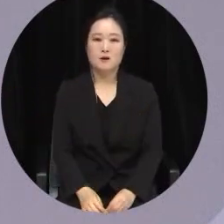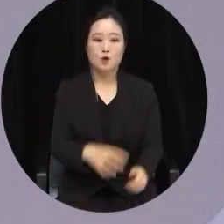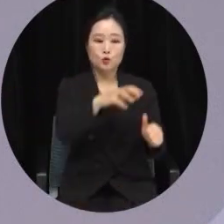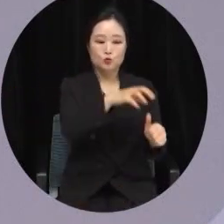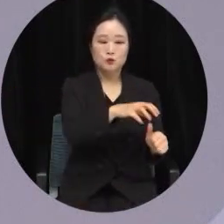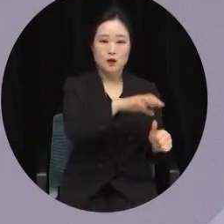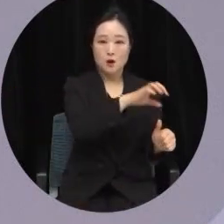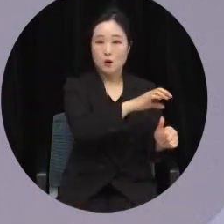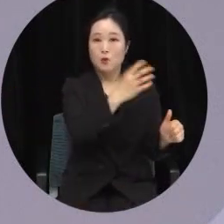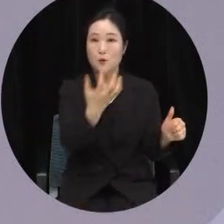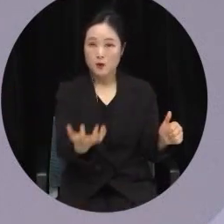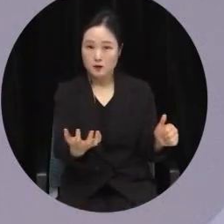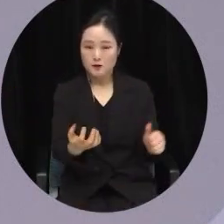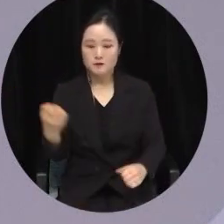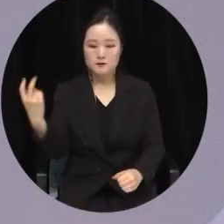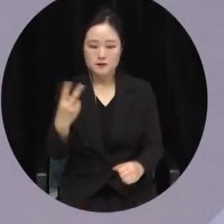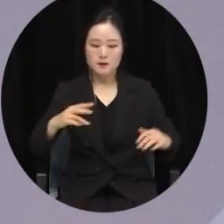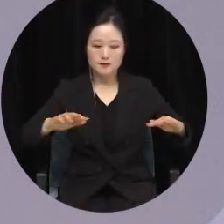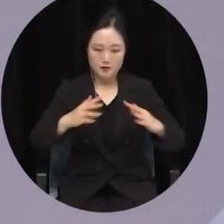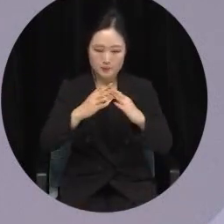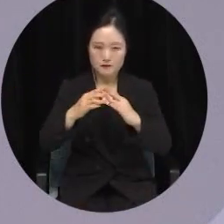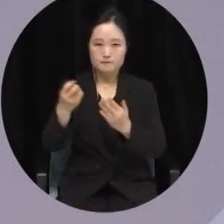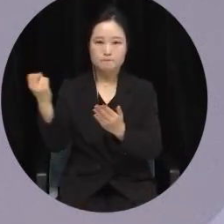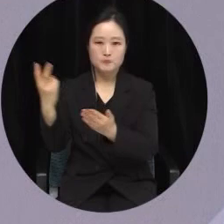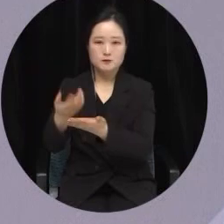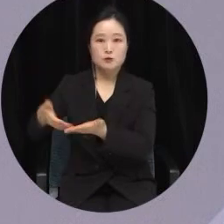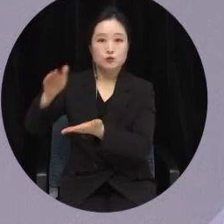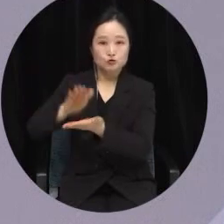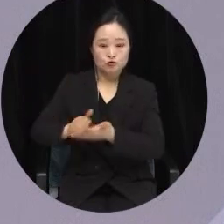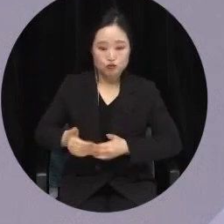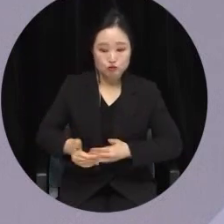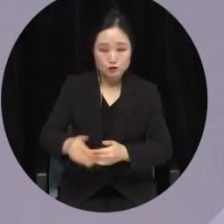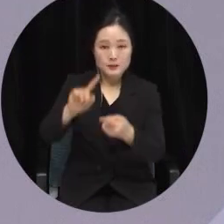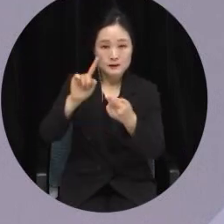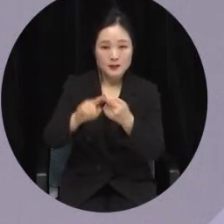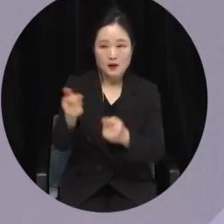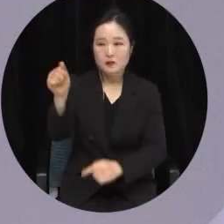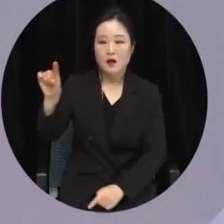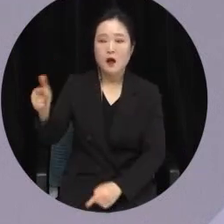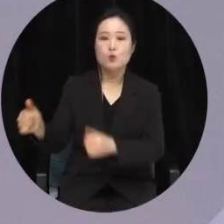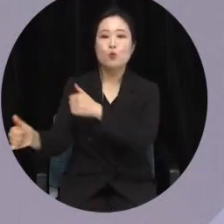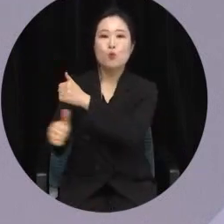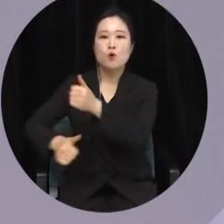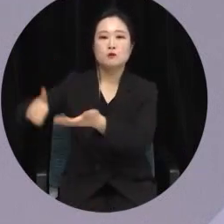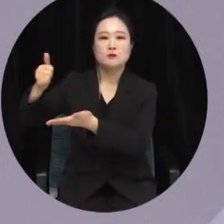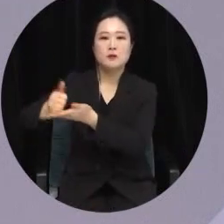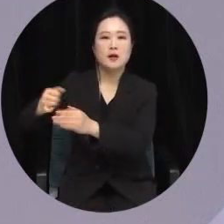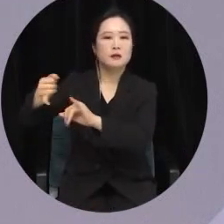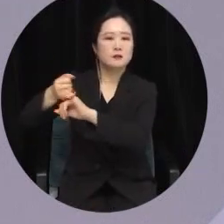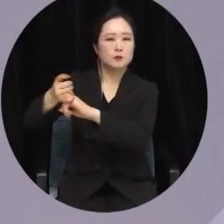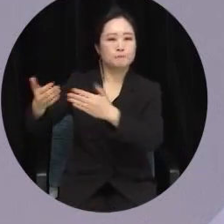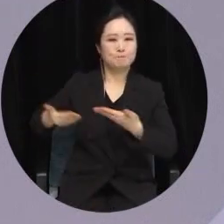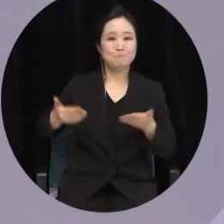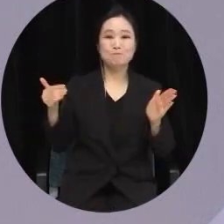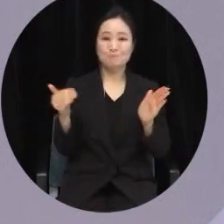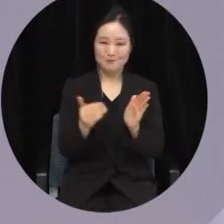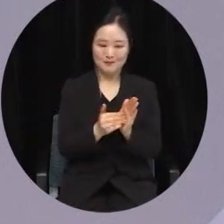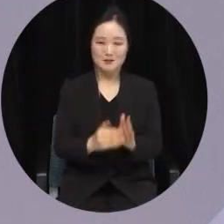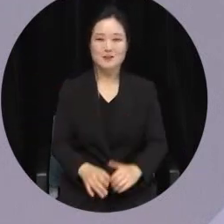재개발 재건축 추진에 대한 한동훈 위원장의 약속이 있었습니다. 드디어